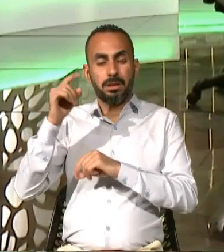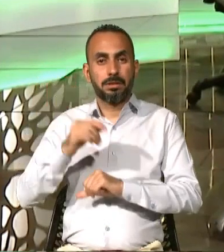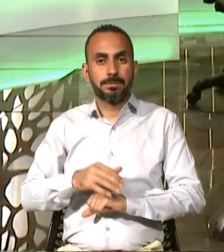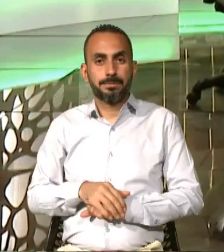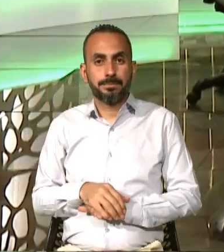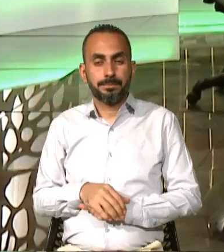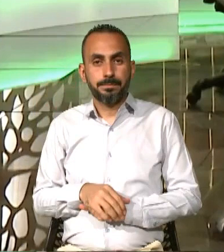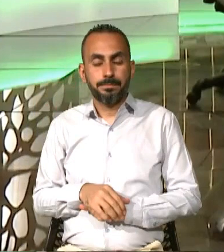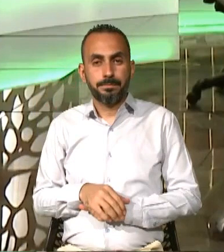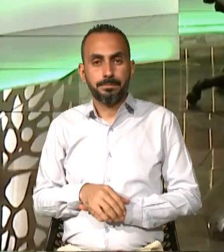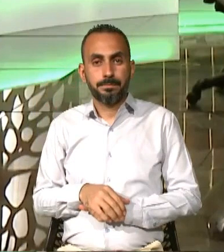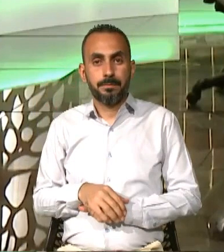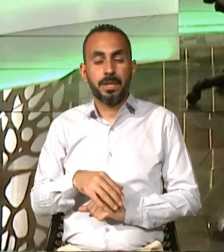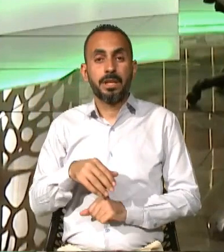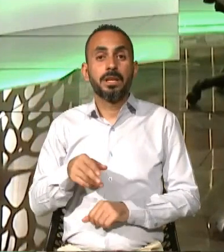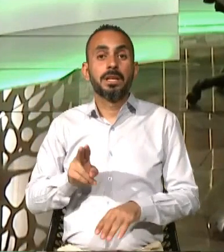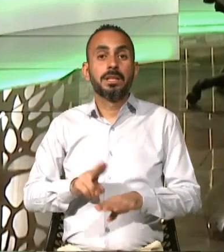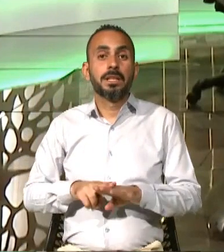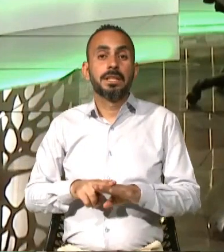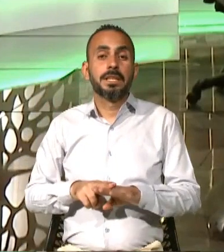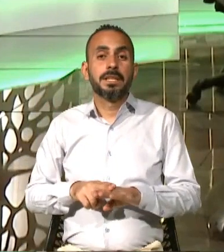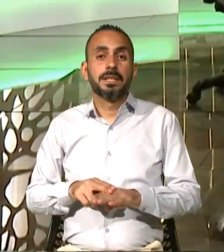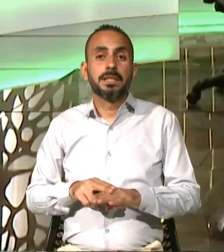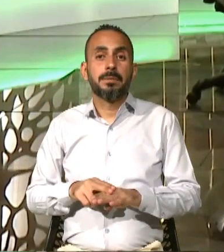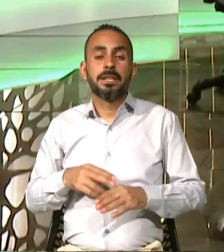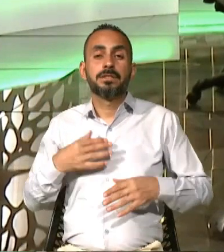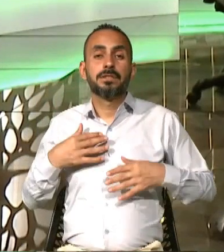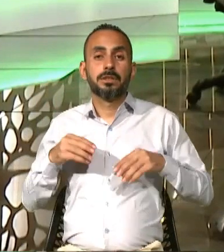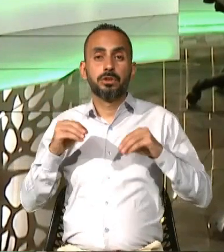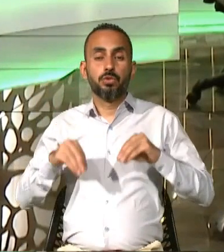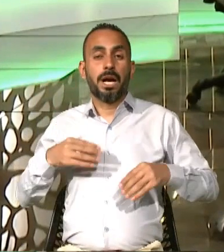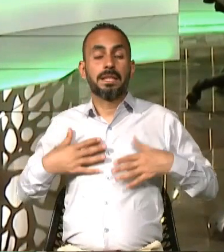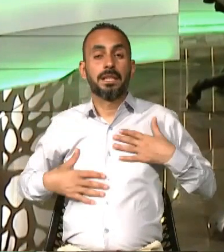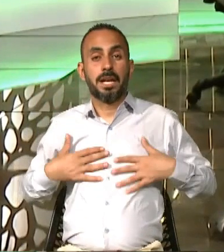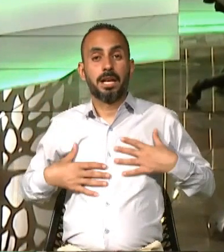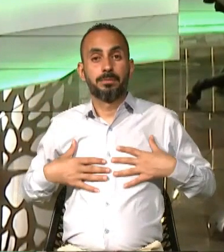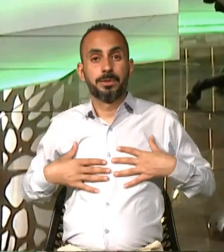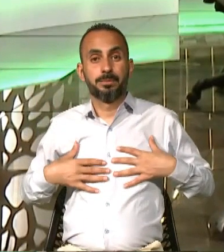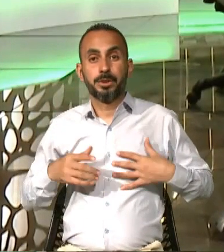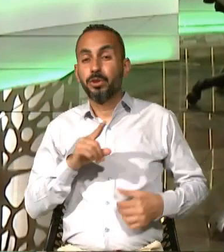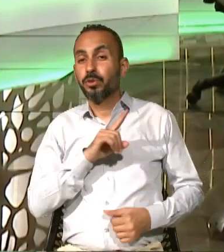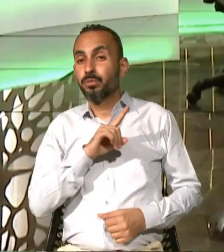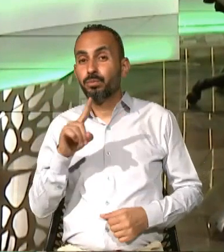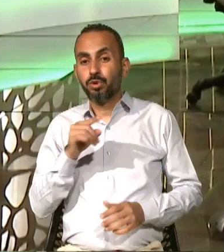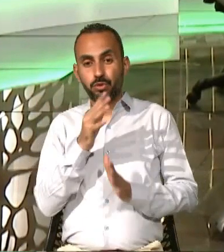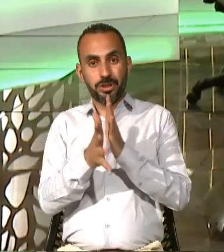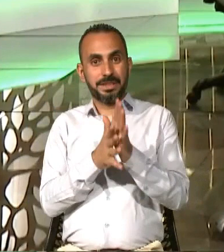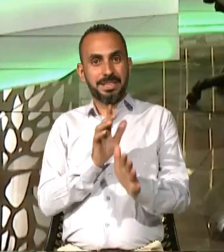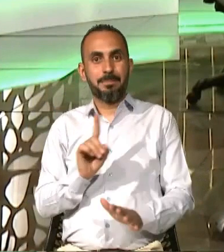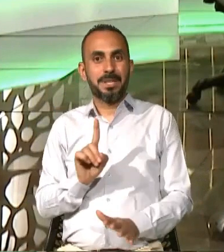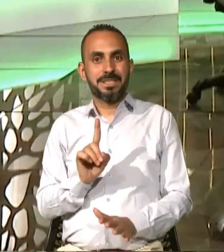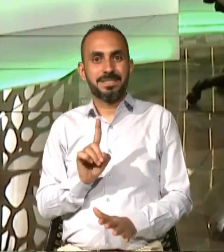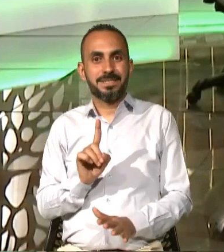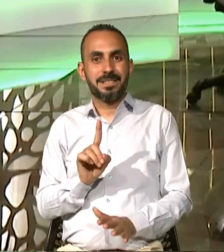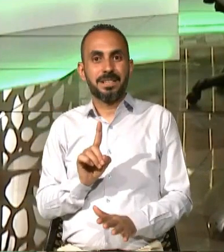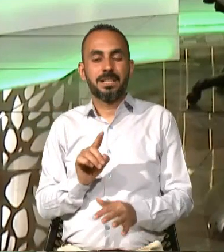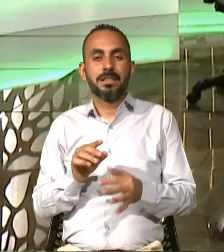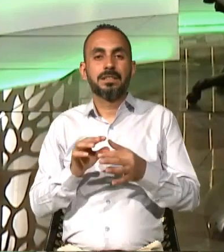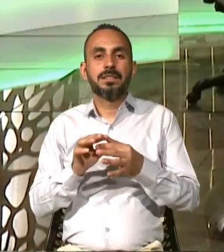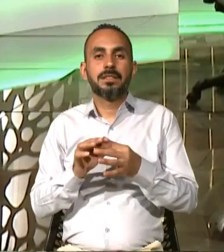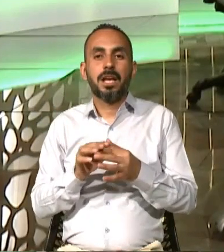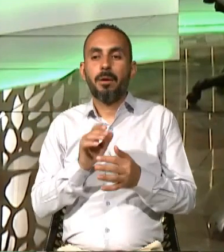عن مجيء الرب، و يوحنا الحبيب بقى مش اتكلم، ده أفرد كل سفر الرؤيا